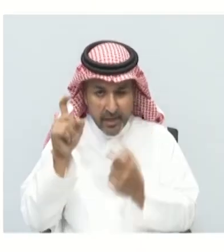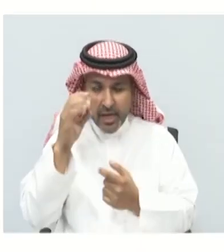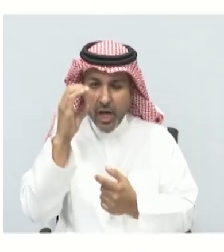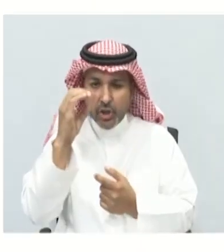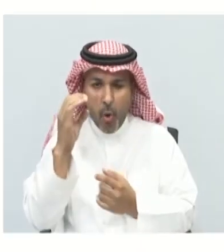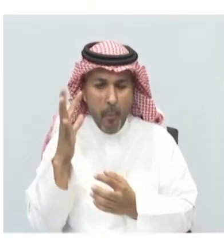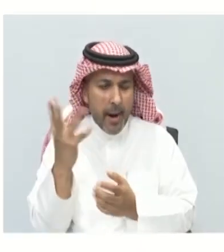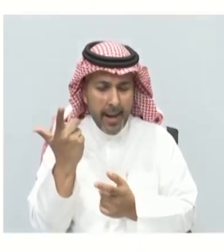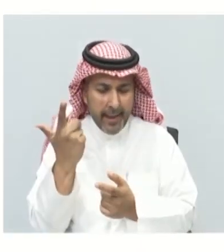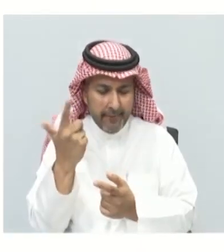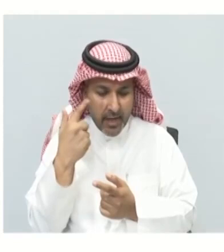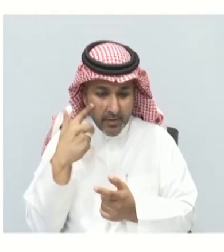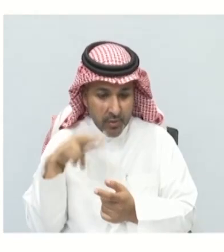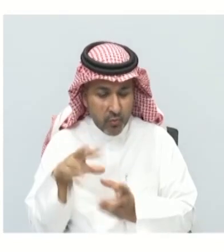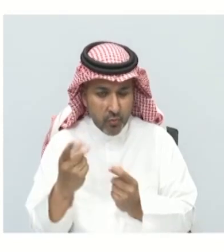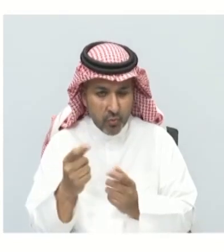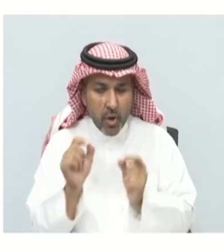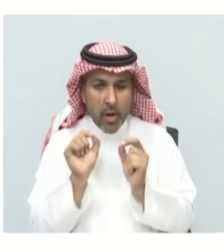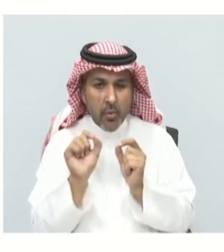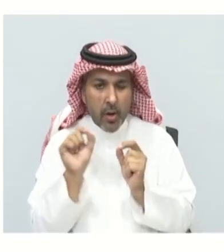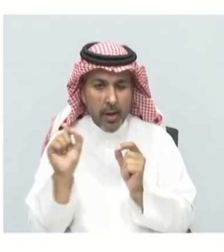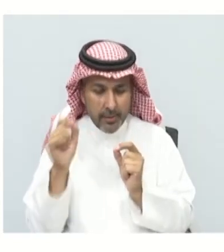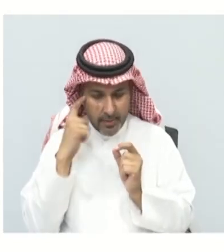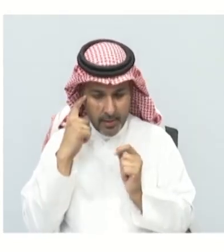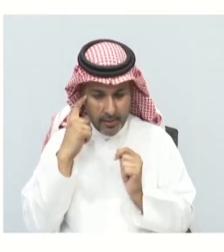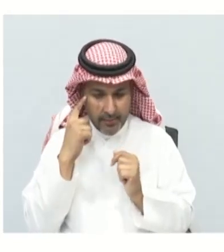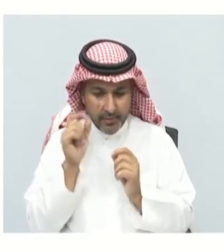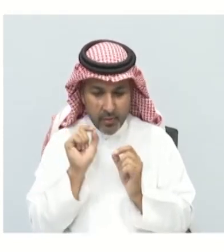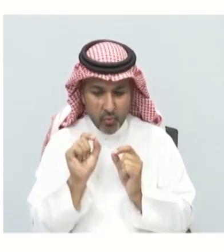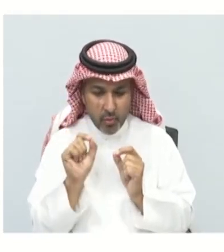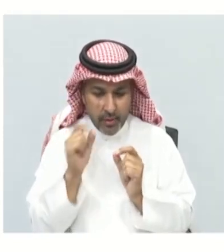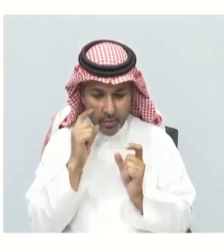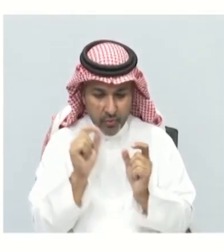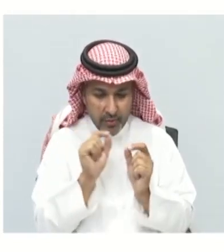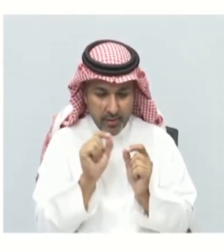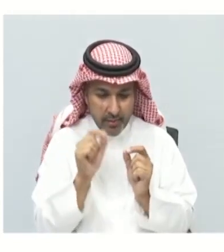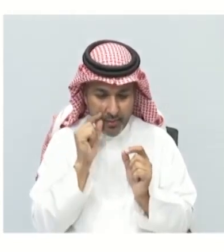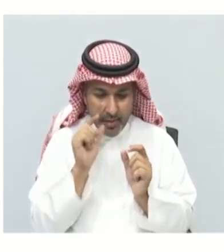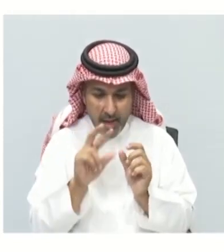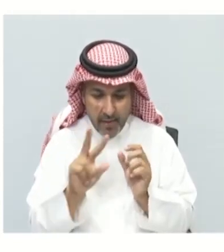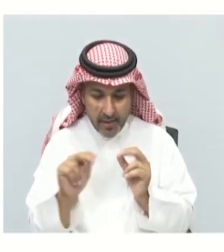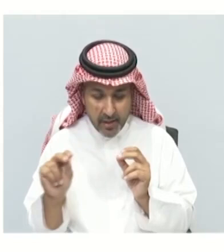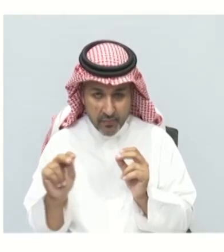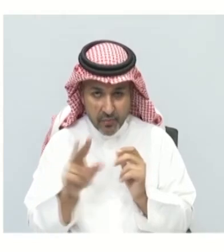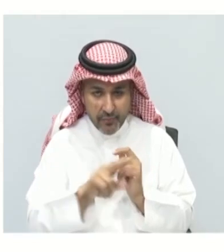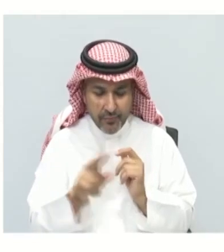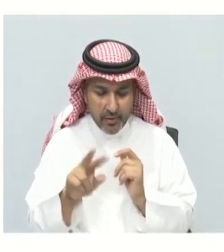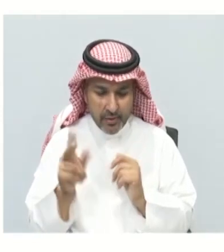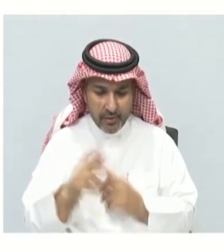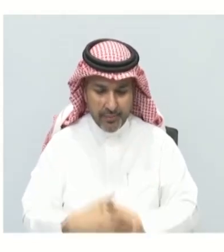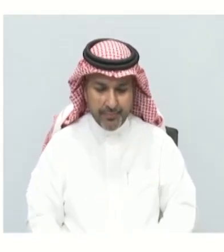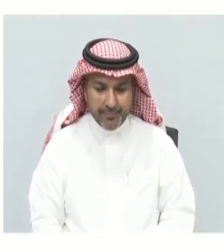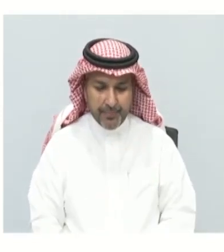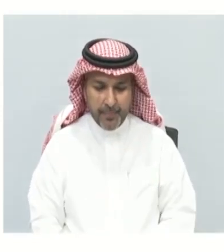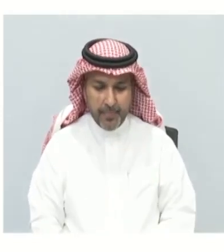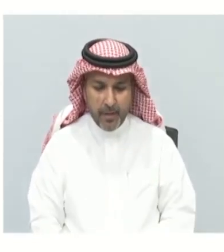كتب مؤشران لحكم ما اذا كان الحركه منتظمه او غير منتظمه ما هي هذه المؤشرات اولا الت